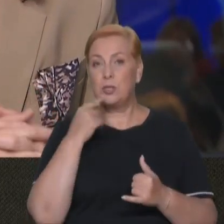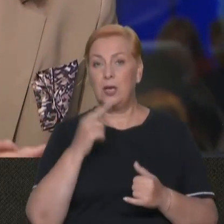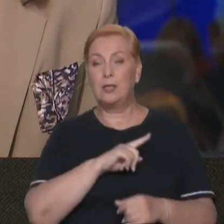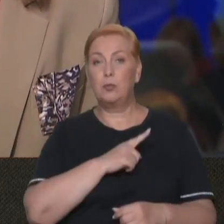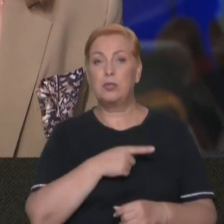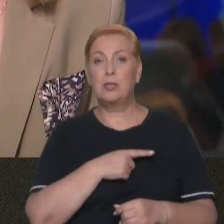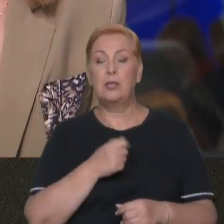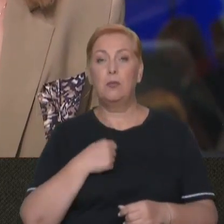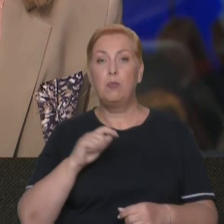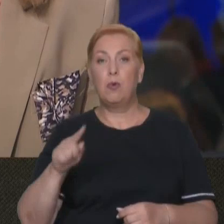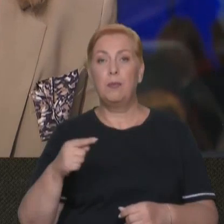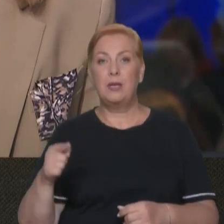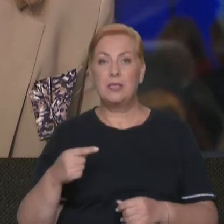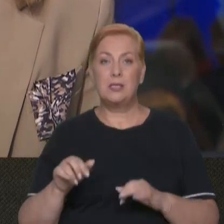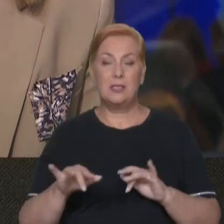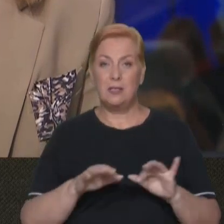посилили мобілізаційні